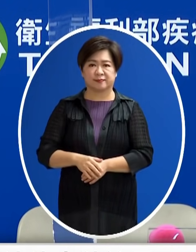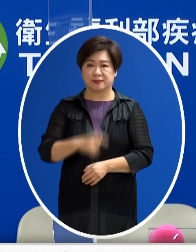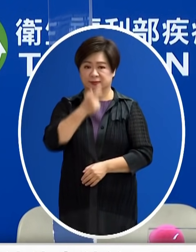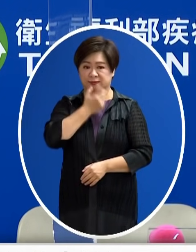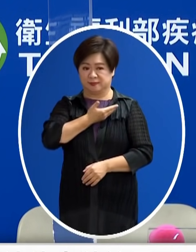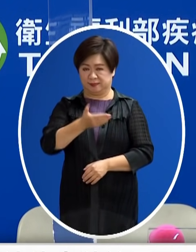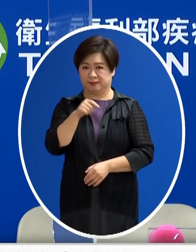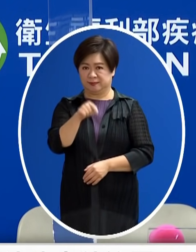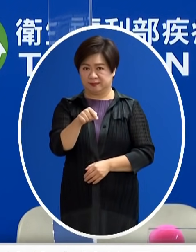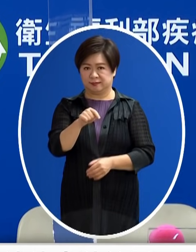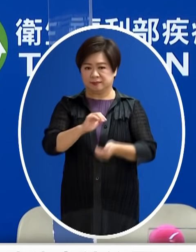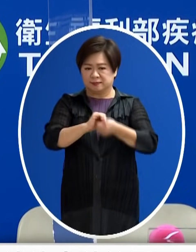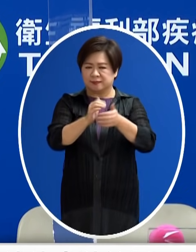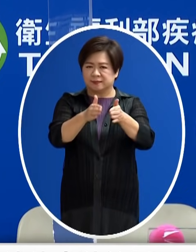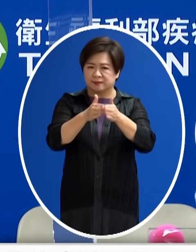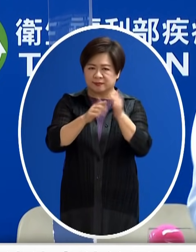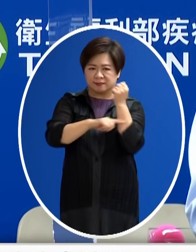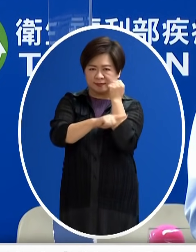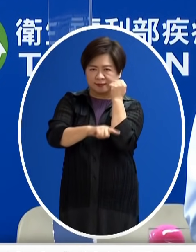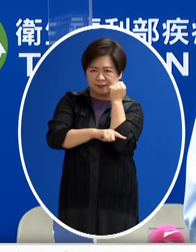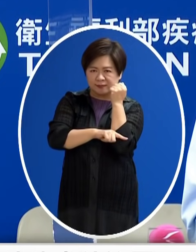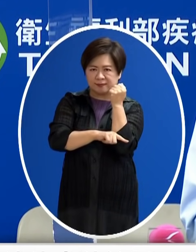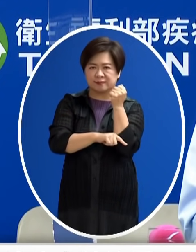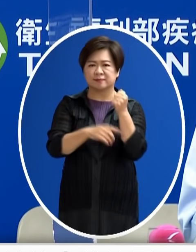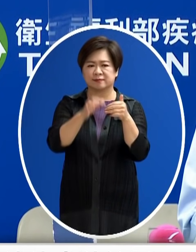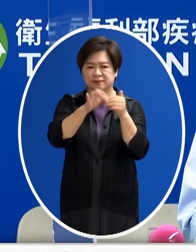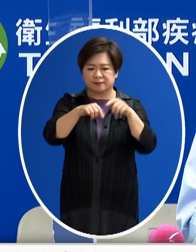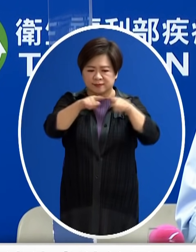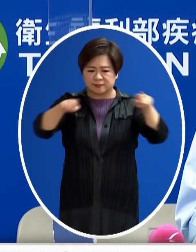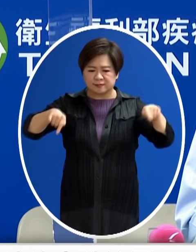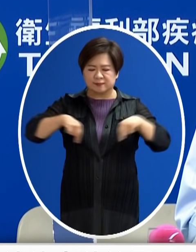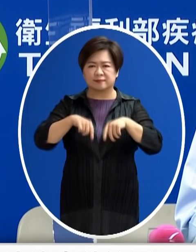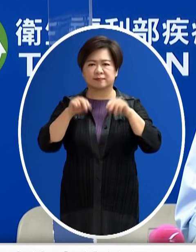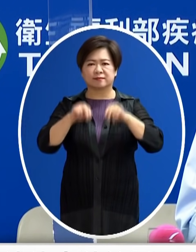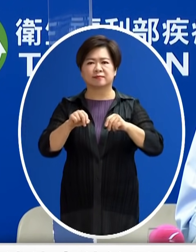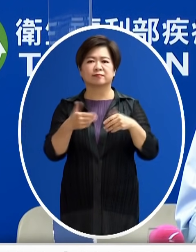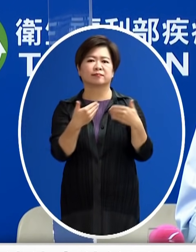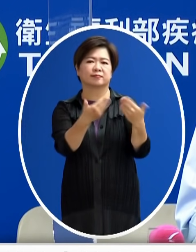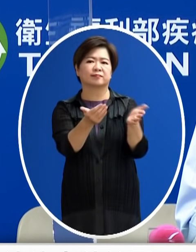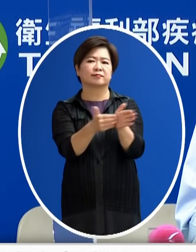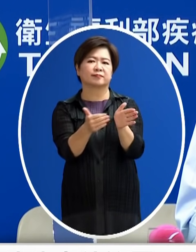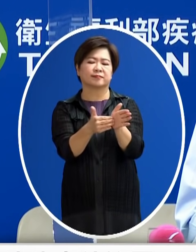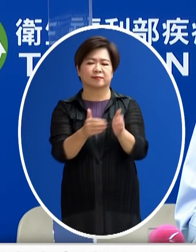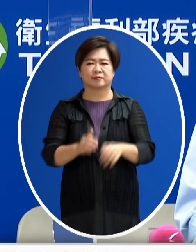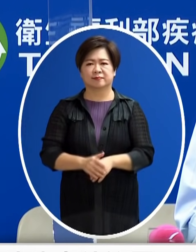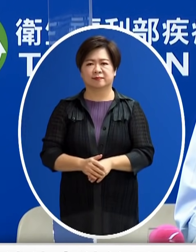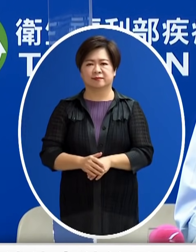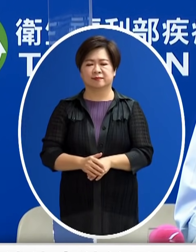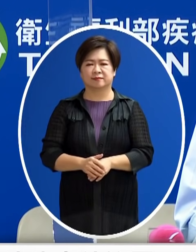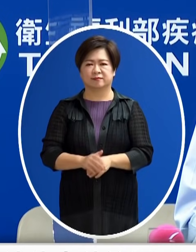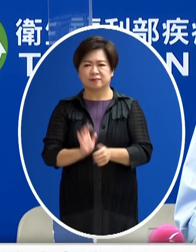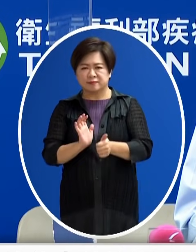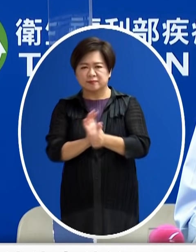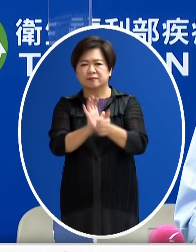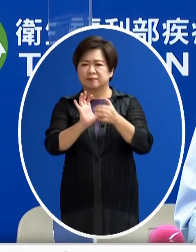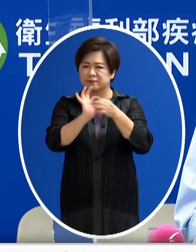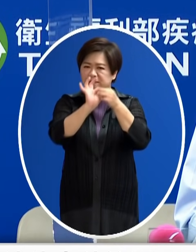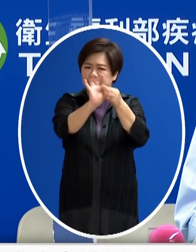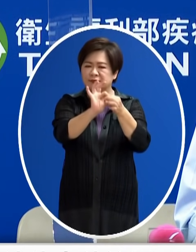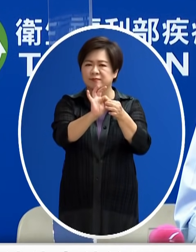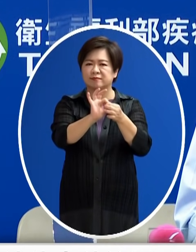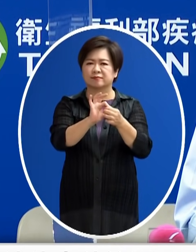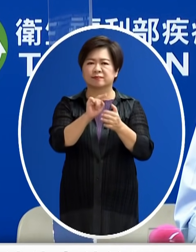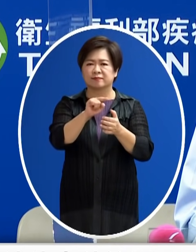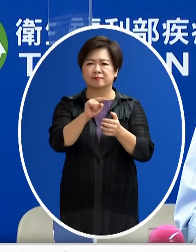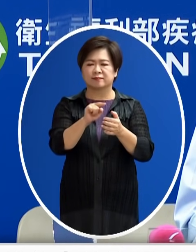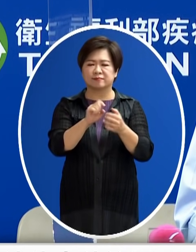的，我们把必要的一些法律上的文件，也已经给了慈济，好，大家可以持续的去进行其他